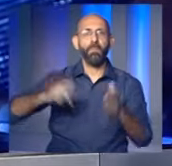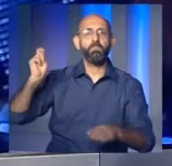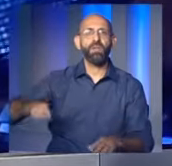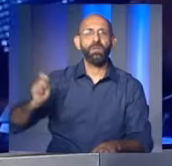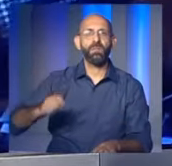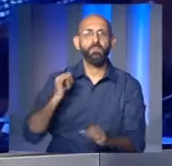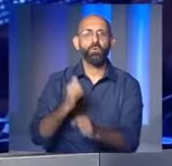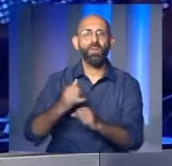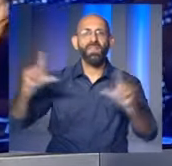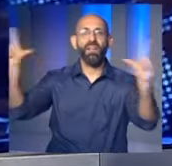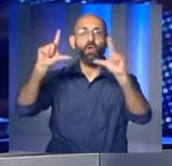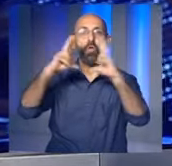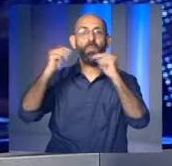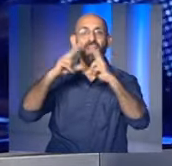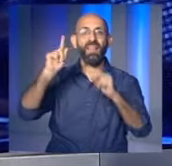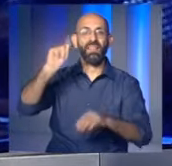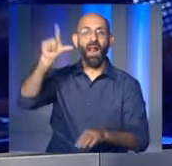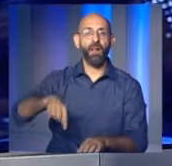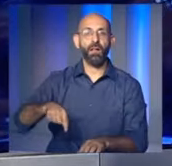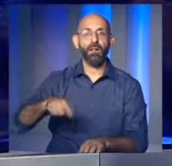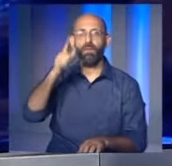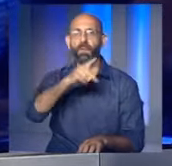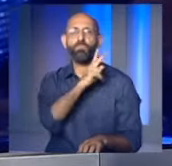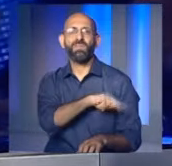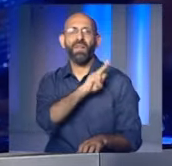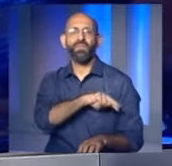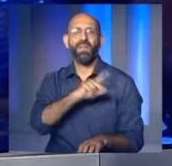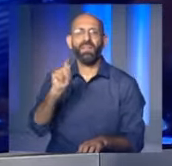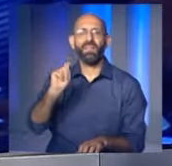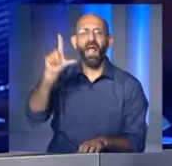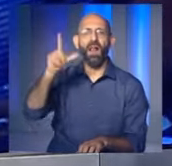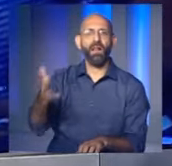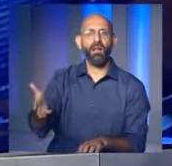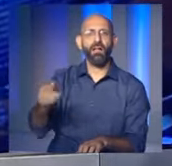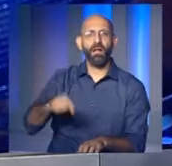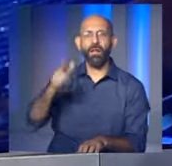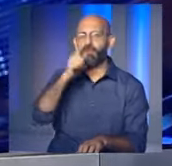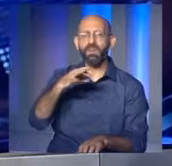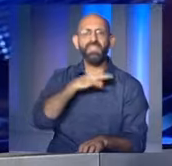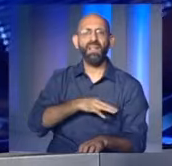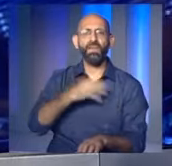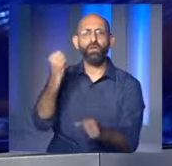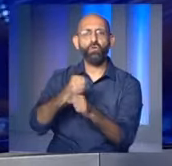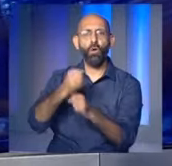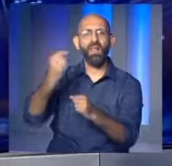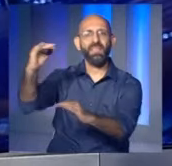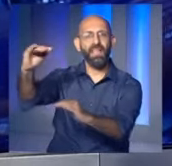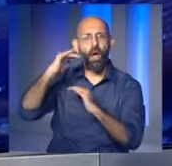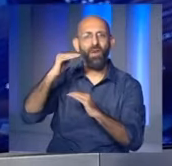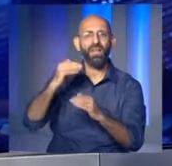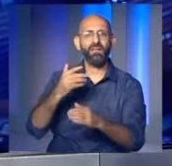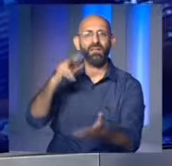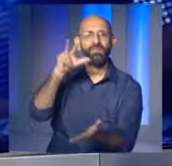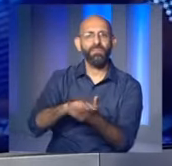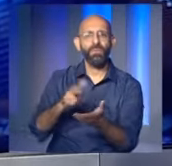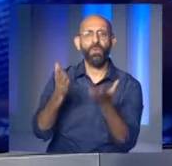نقابة مستخدمي التلفزيون في لبنان اجتماعا للتداول بما آلت إليه أوضاع موظفي تلفزيون لبنان، لاسيما لجهة عدم استفادتهم حتى